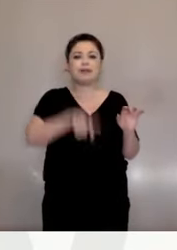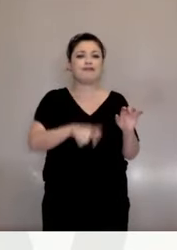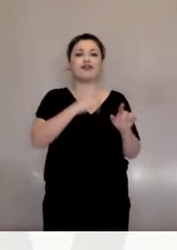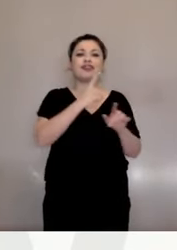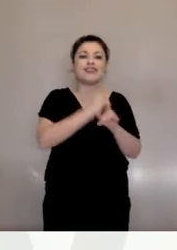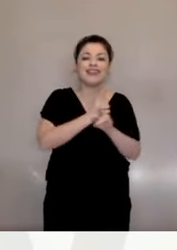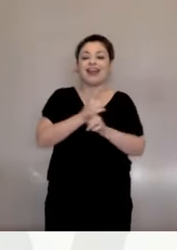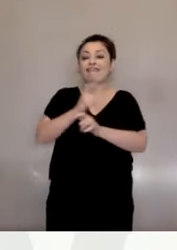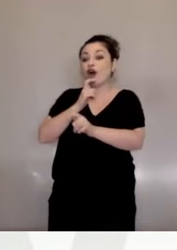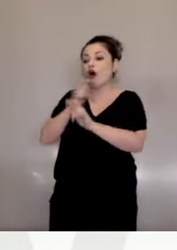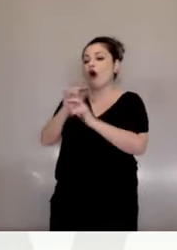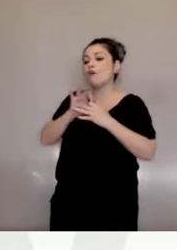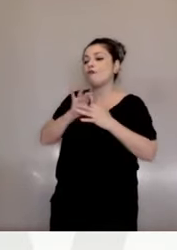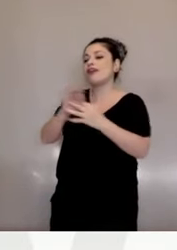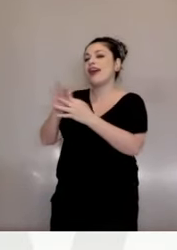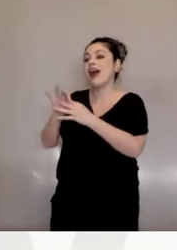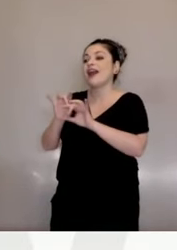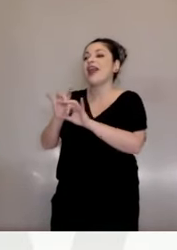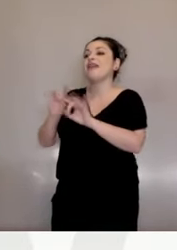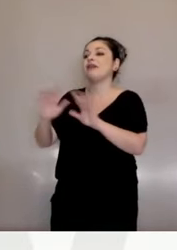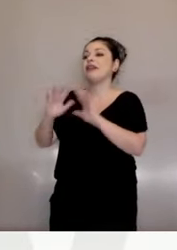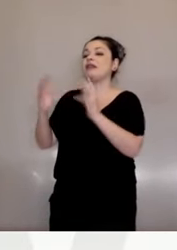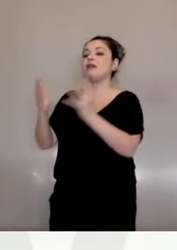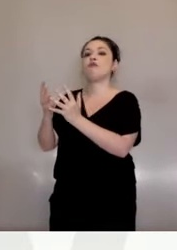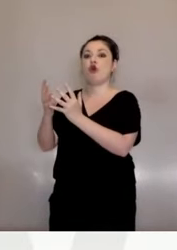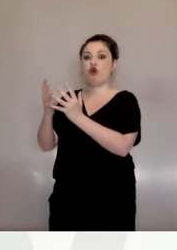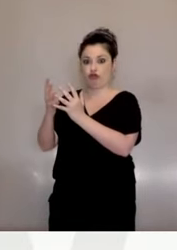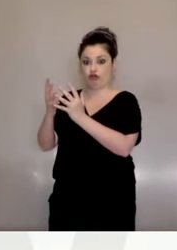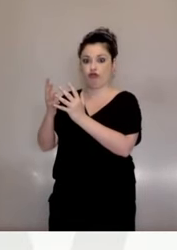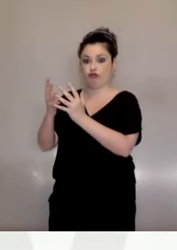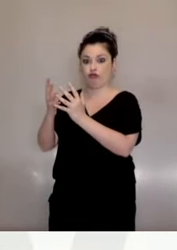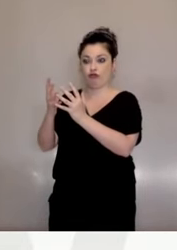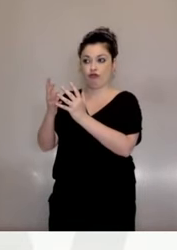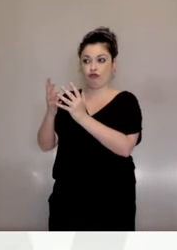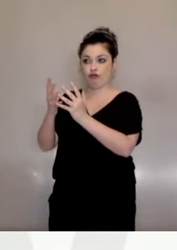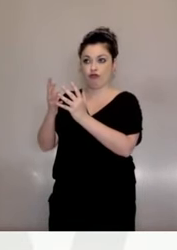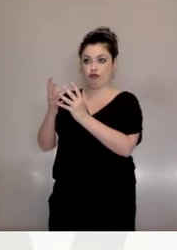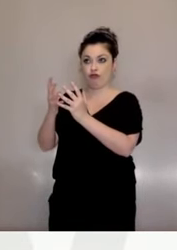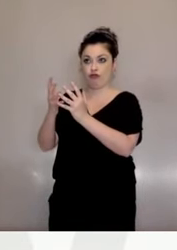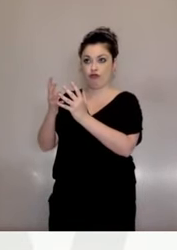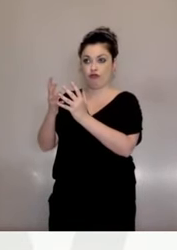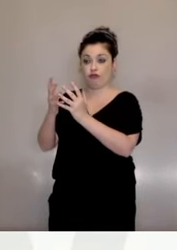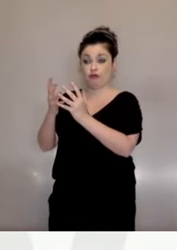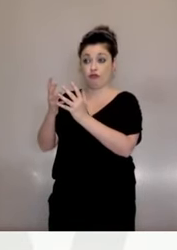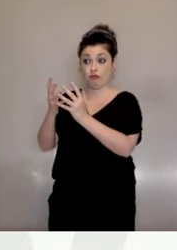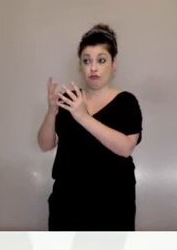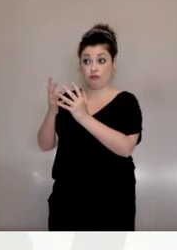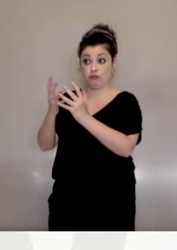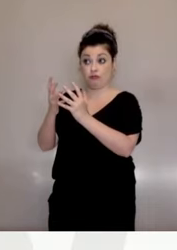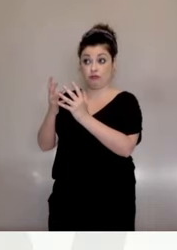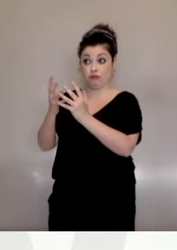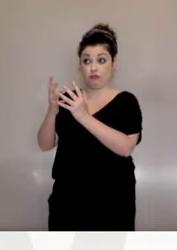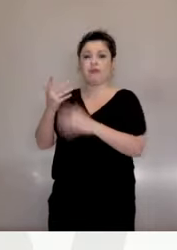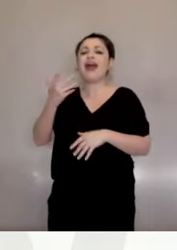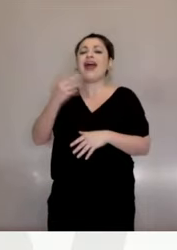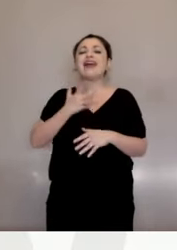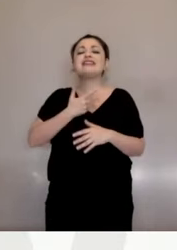libertà del mondo, dell'esistenza, che non esiste per nulla che per esistere.